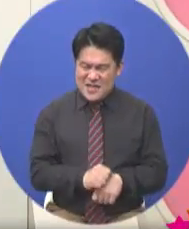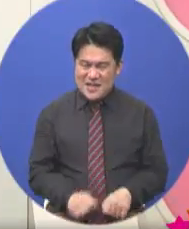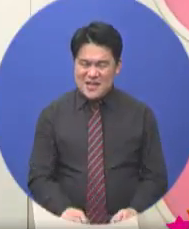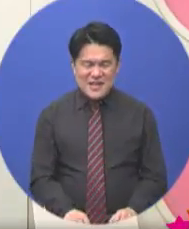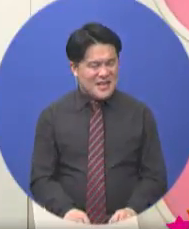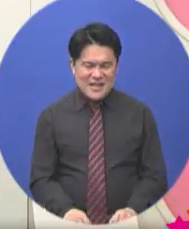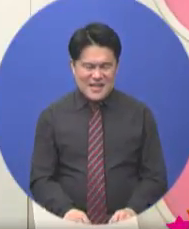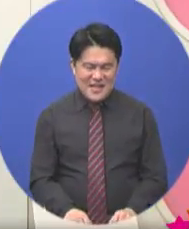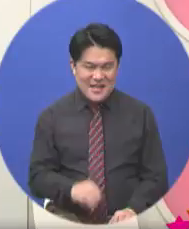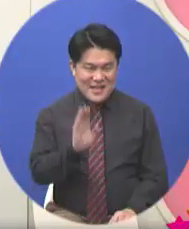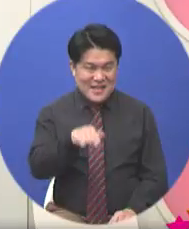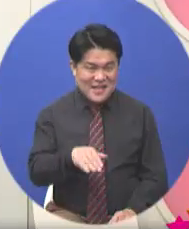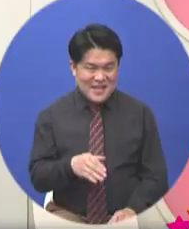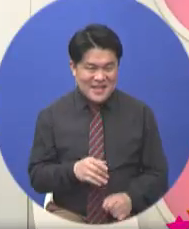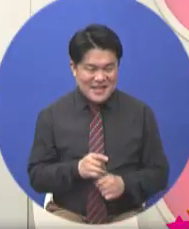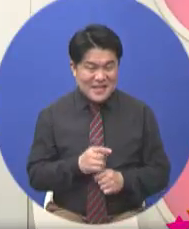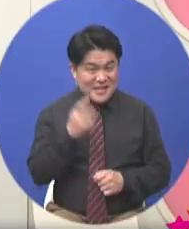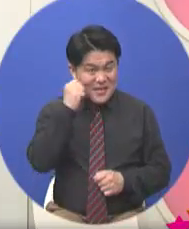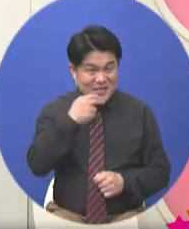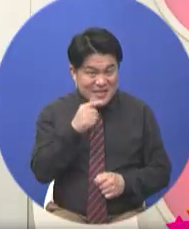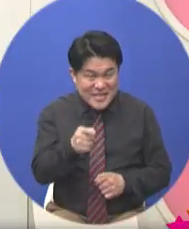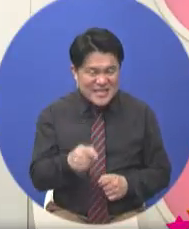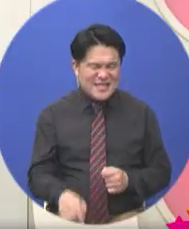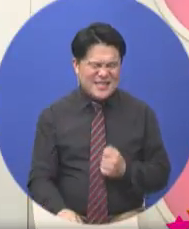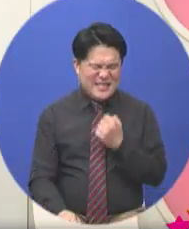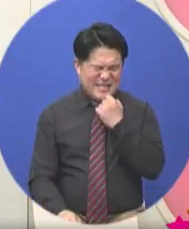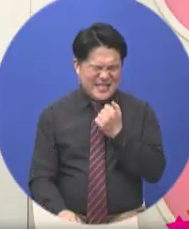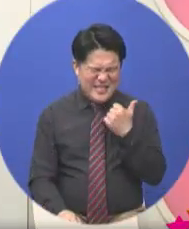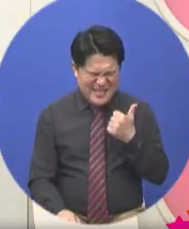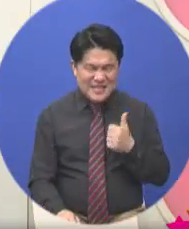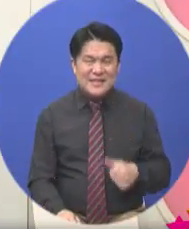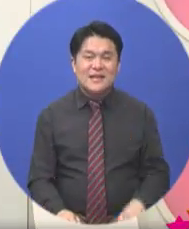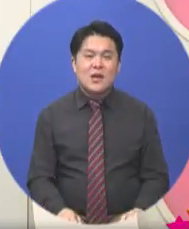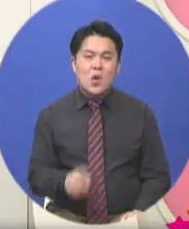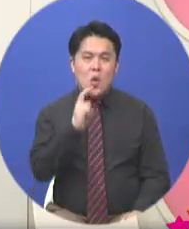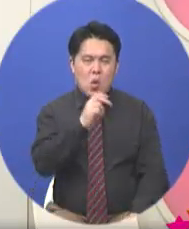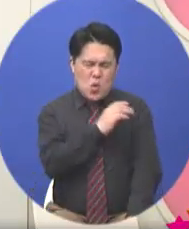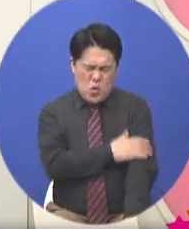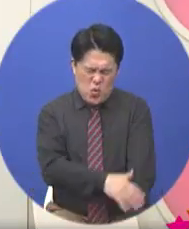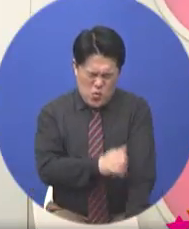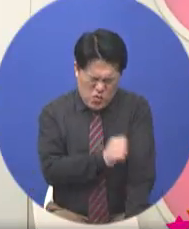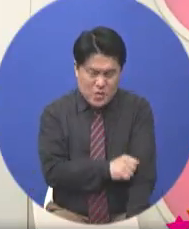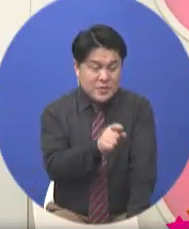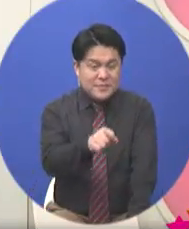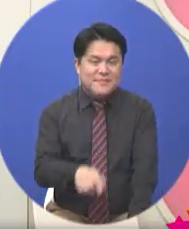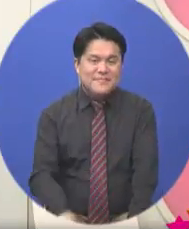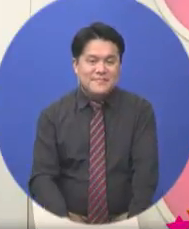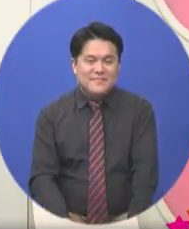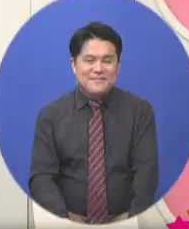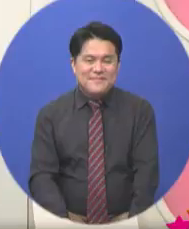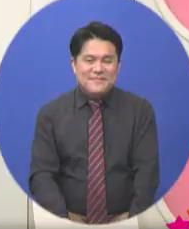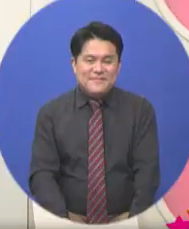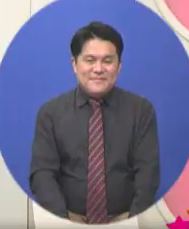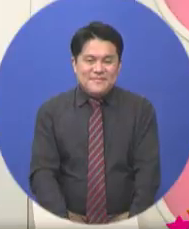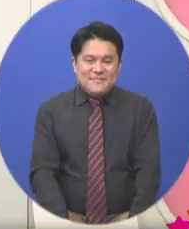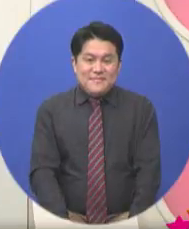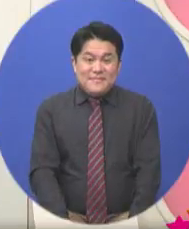숟가락 몇 개인지 아직 기억 잘 안 나시죠? 네, 아유 네, 대단하셔요 네. 역시 노래를 잘 하셨던 거 기억해요.